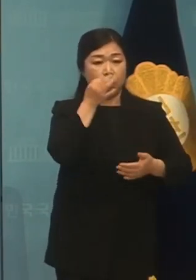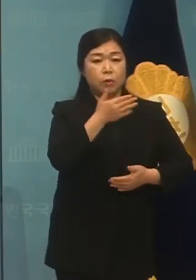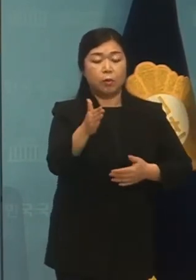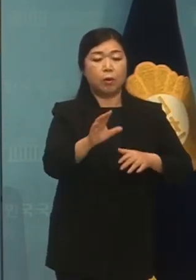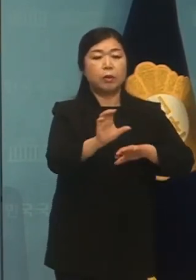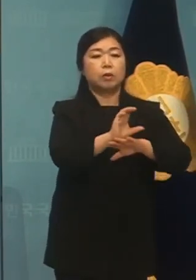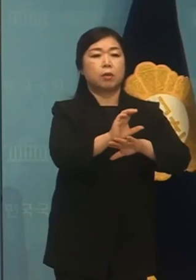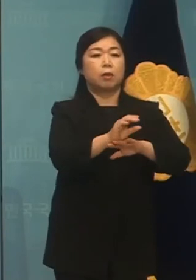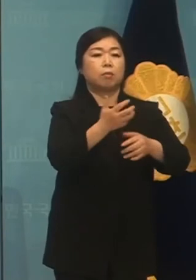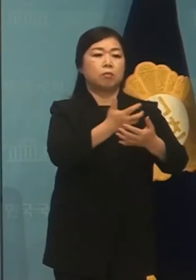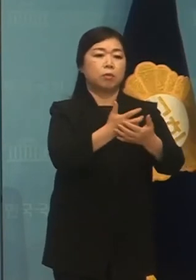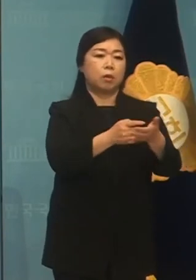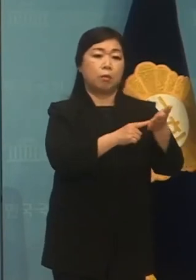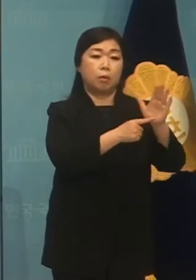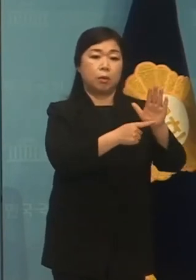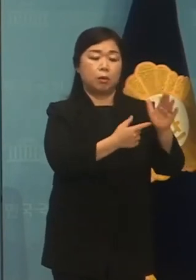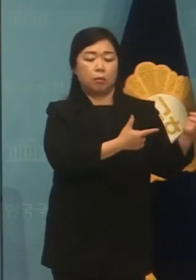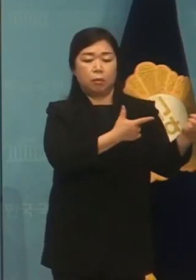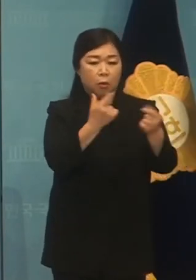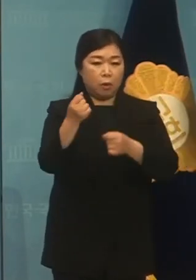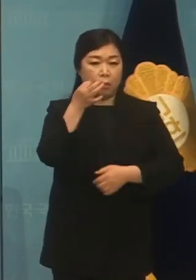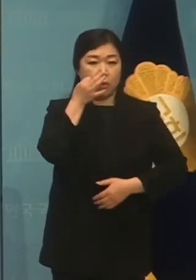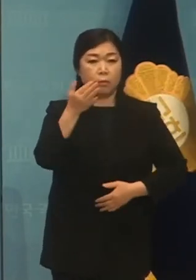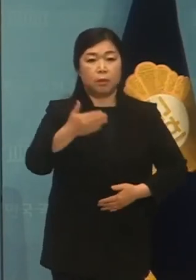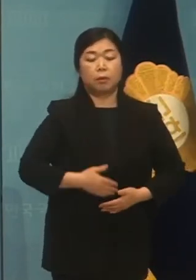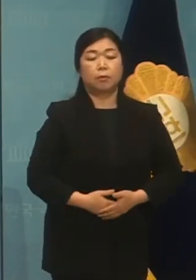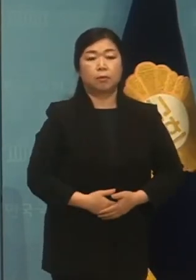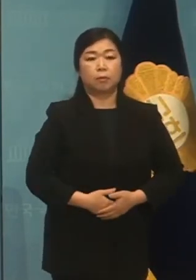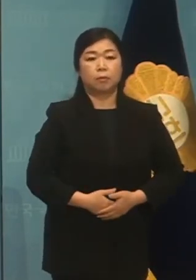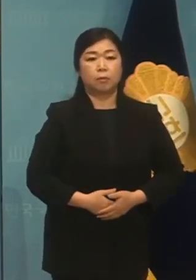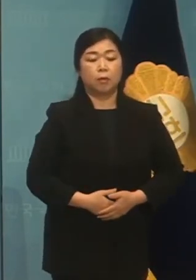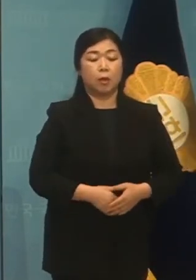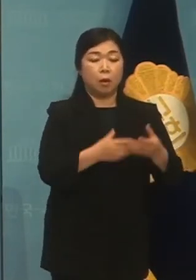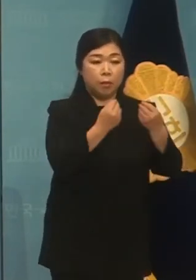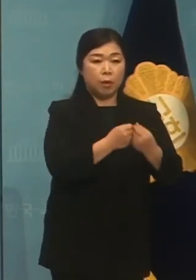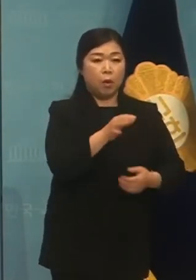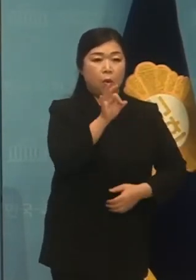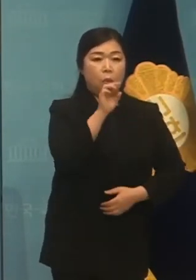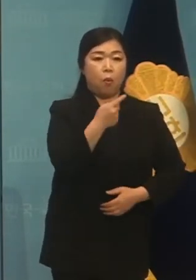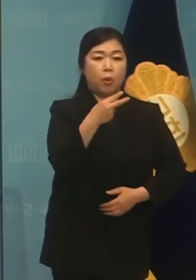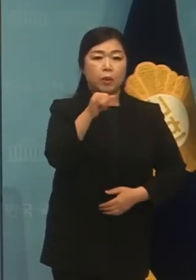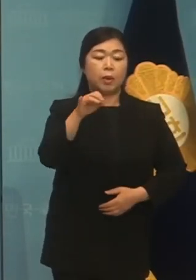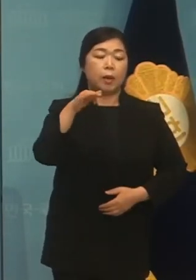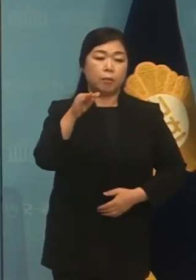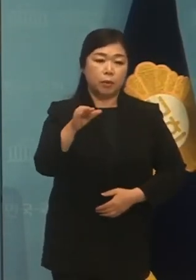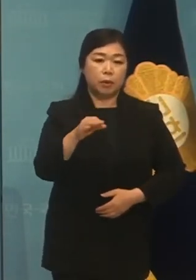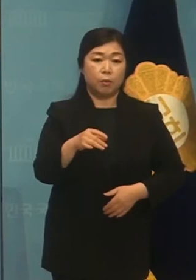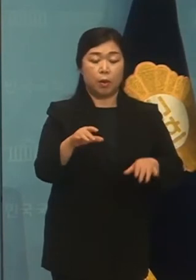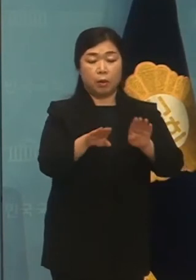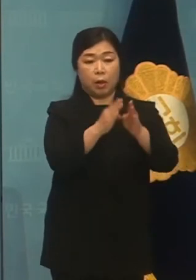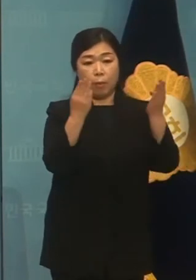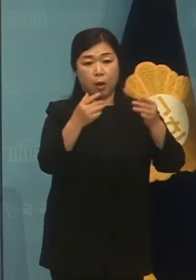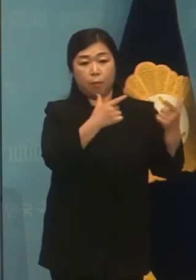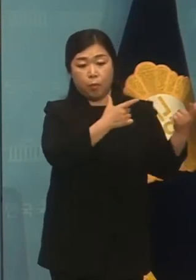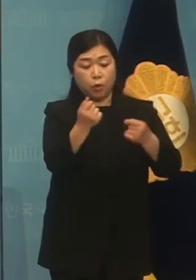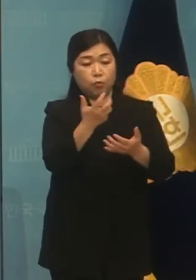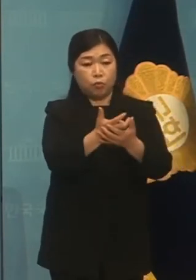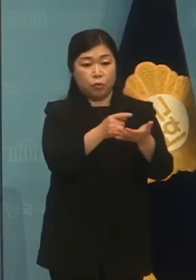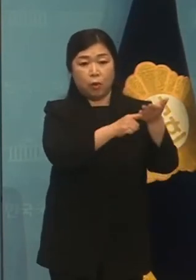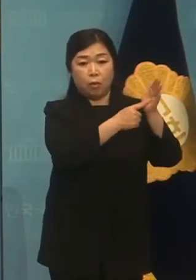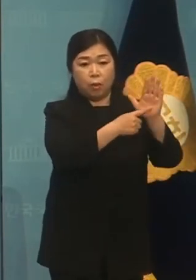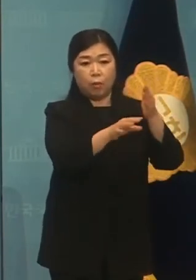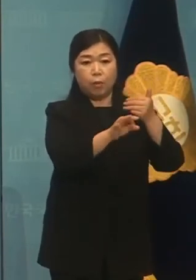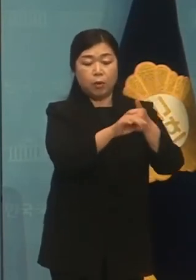이 세상을 공정하게 만들 수 있는 겁니다. ODF라고 개방 표준 문서를 도입하면